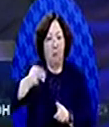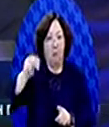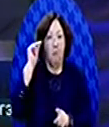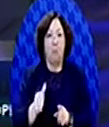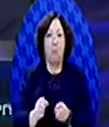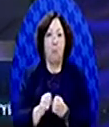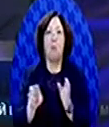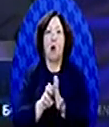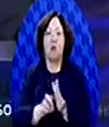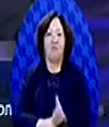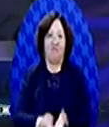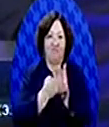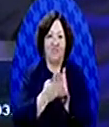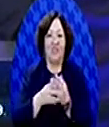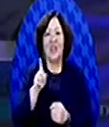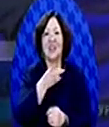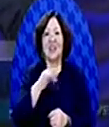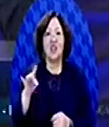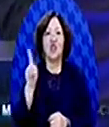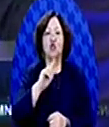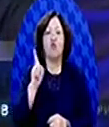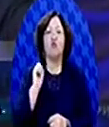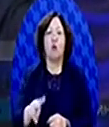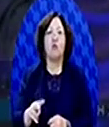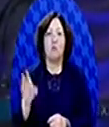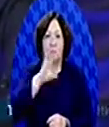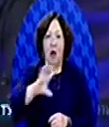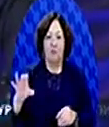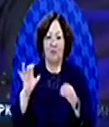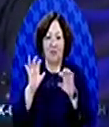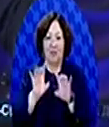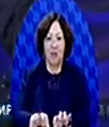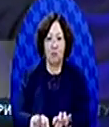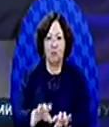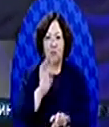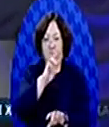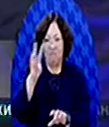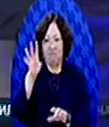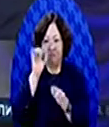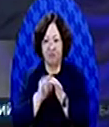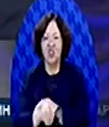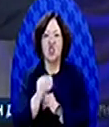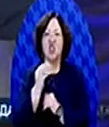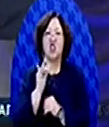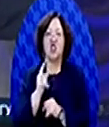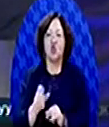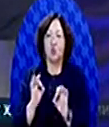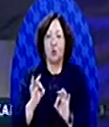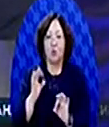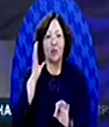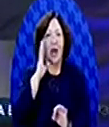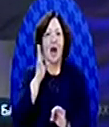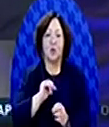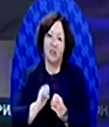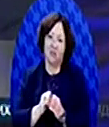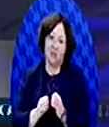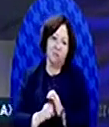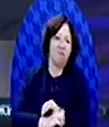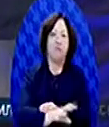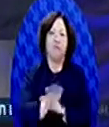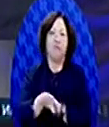Хэлний зөвлөлийн цахим хуудас болон нийтийн их хэлний хэрэглээнд зориулсан жишиг найруулгыг буй болгох